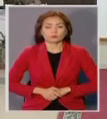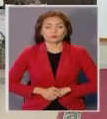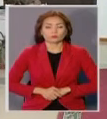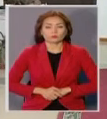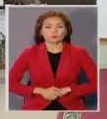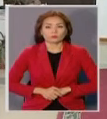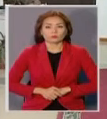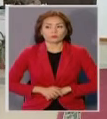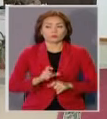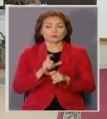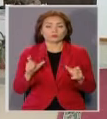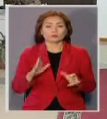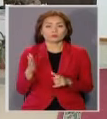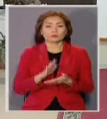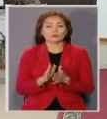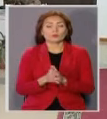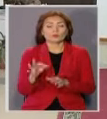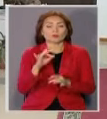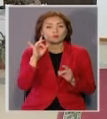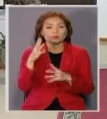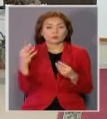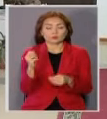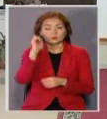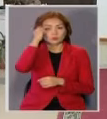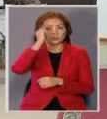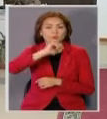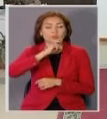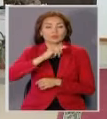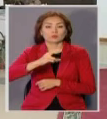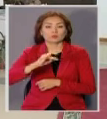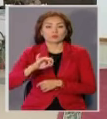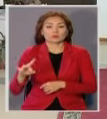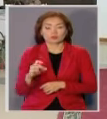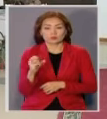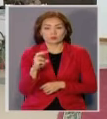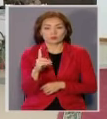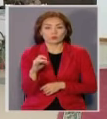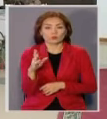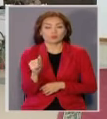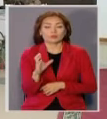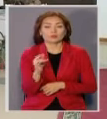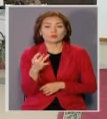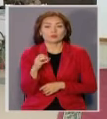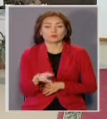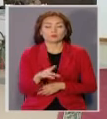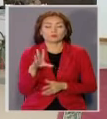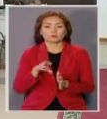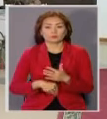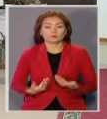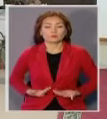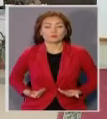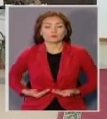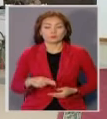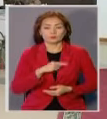В школе проходит мероприятие, посвященное памяти дяди Даирова Саткана и Махуловой Насеп, которые всю свою жизнь